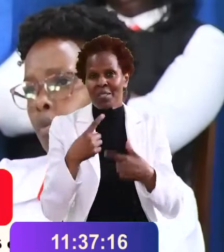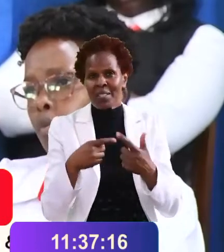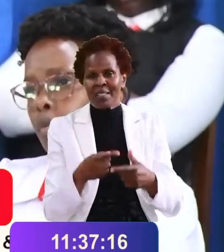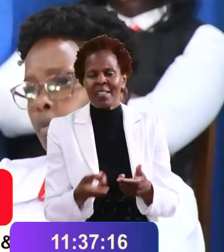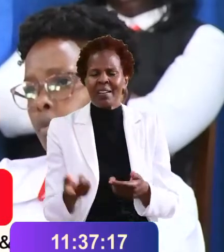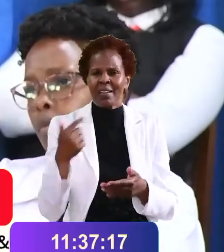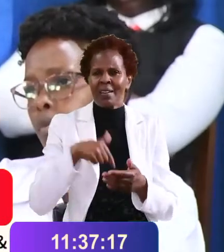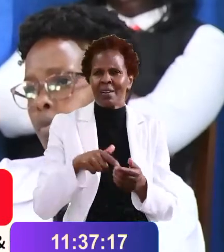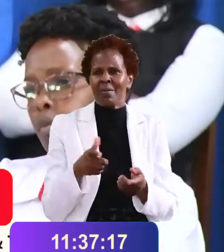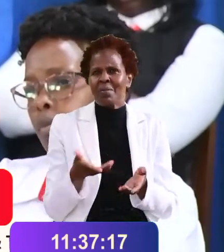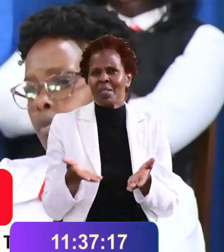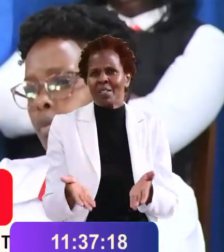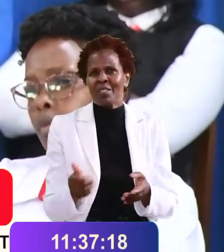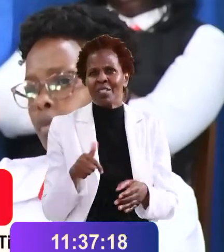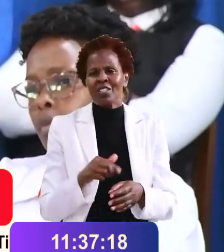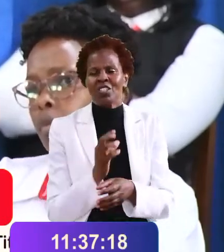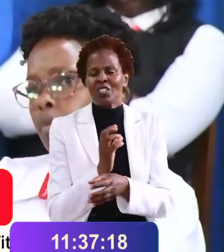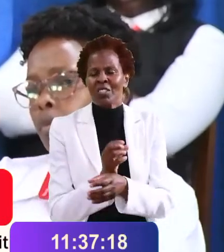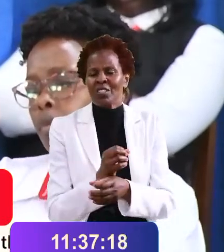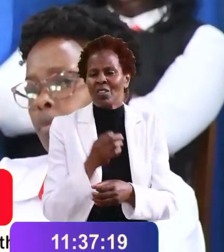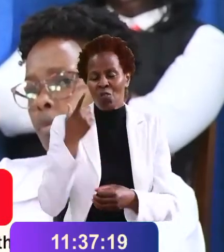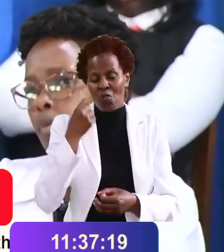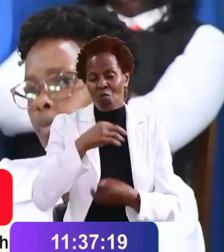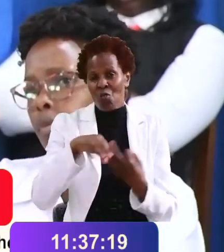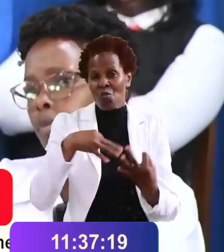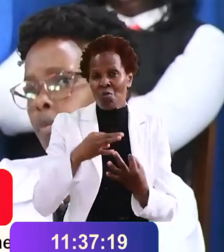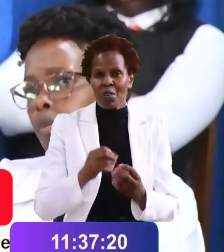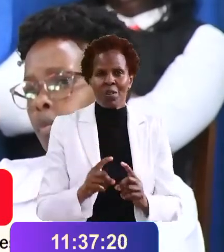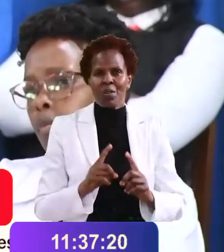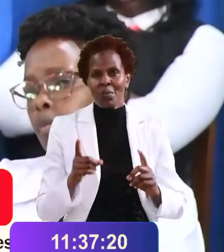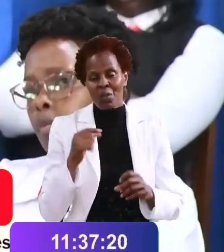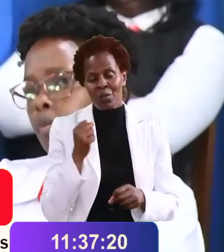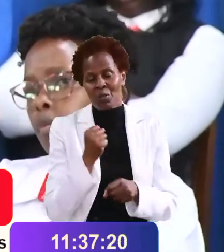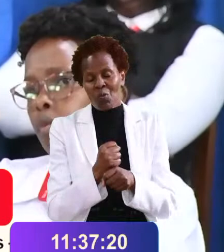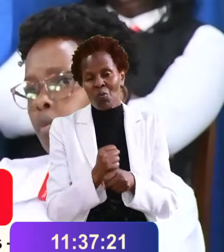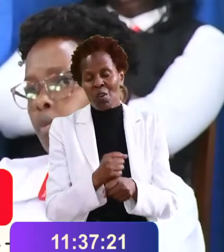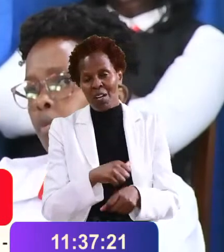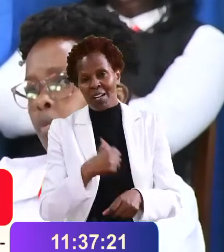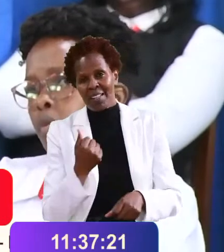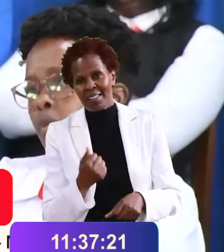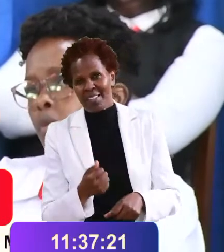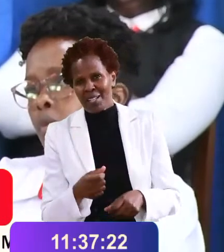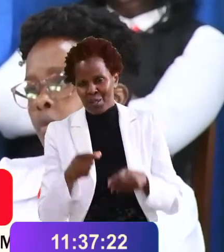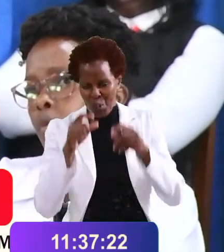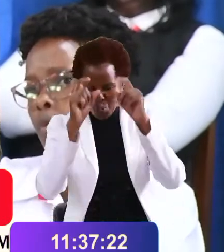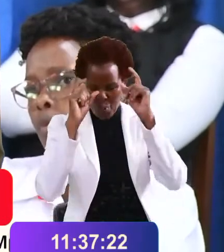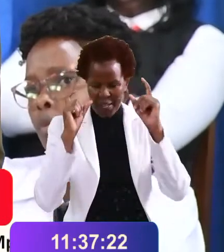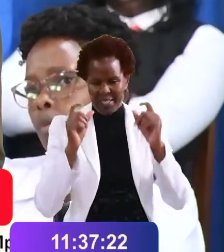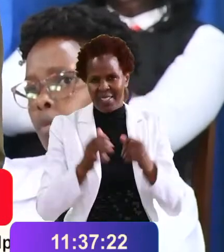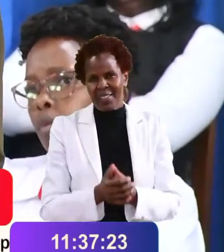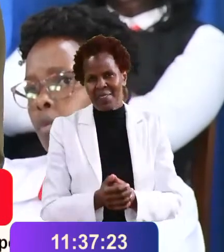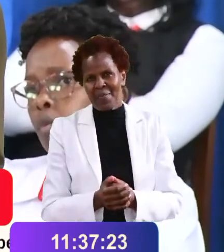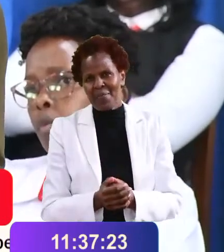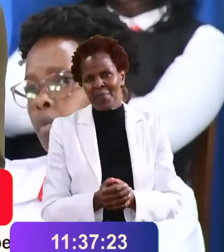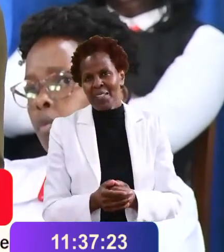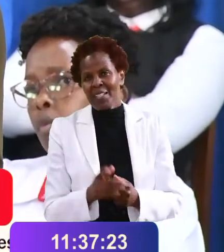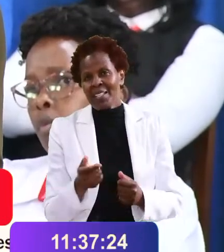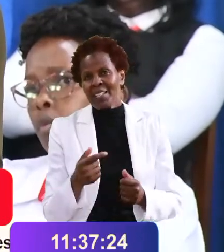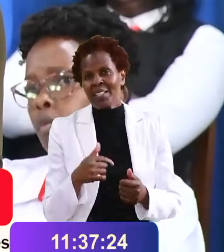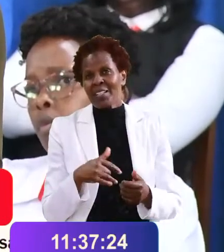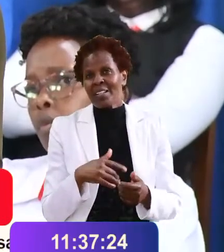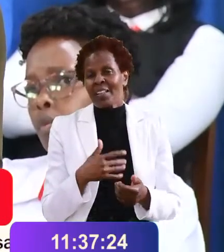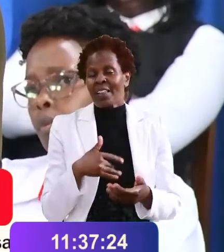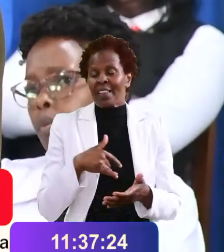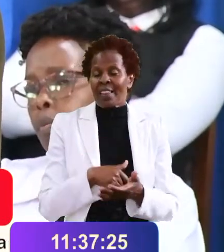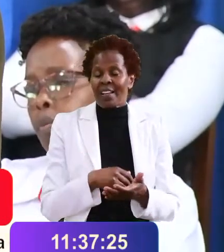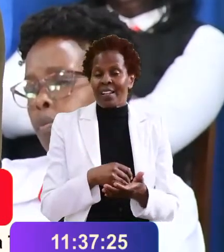kuja kushiriki. Wengine wanasema wanaenda harusi. Hiyo